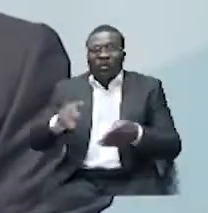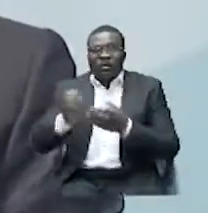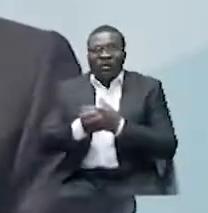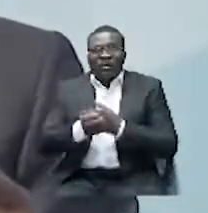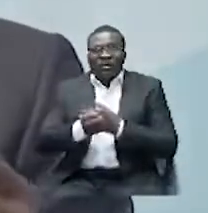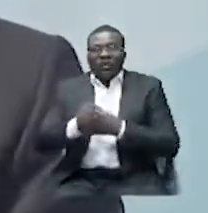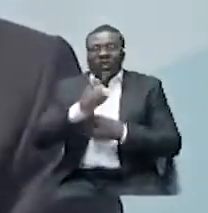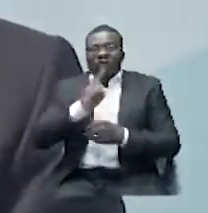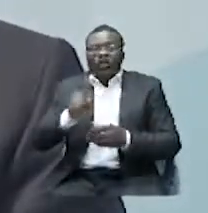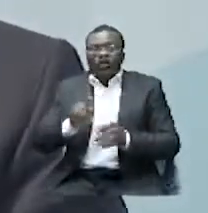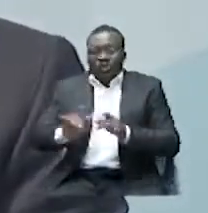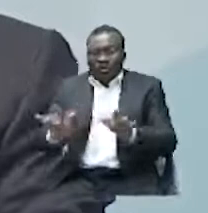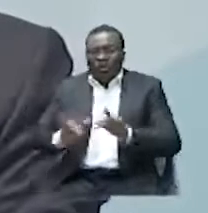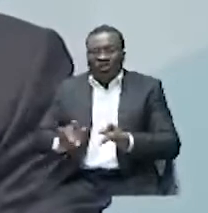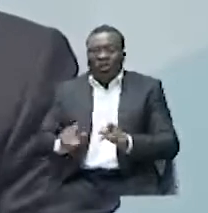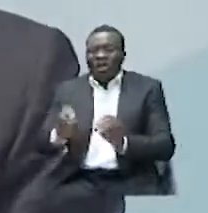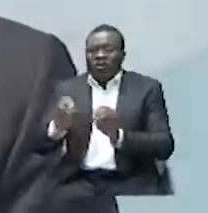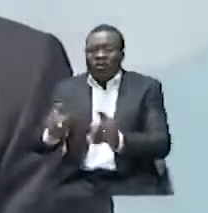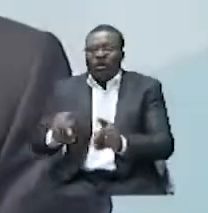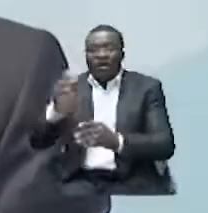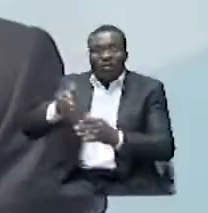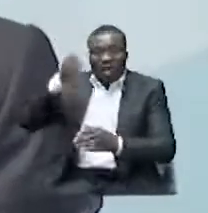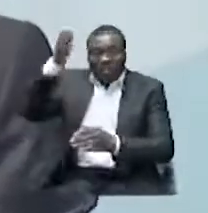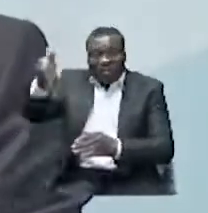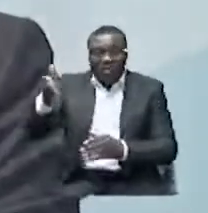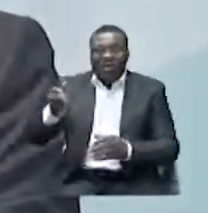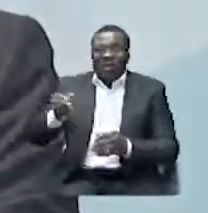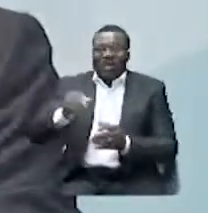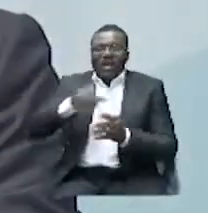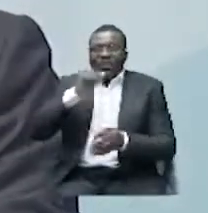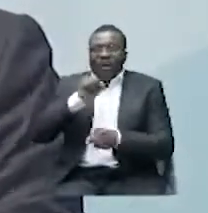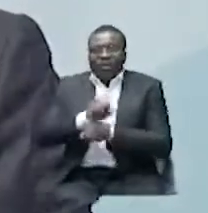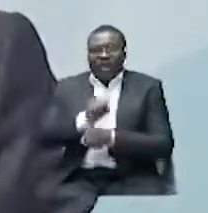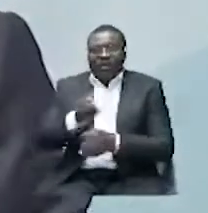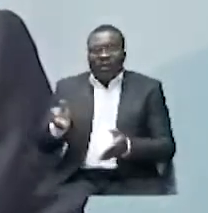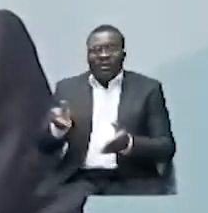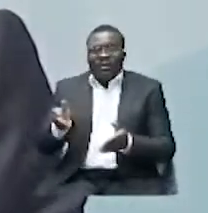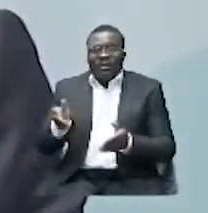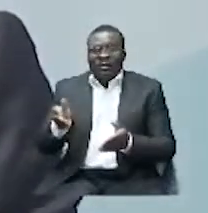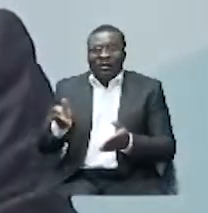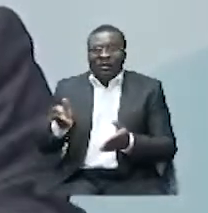qui leur seront favorables à l'occasion des élections à venir, et notamment à l'occasion de l'élection présidentielle